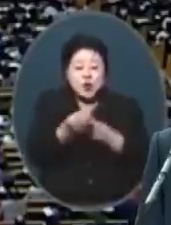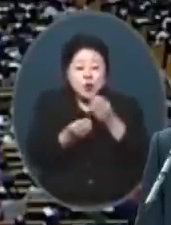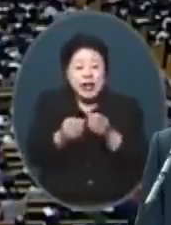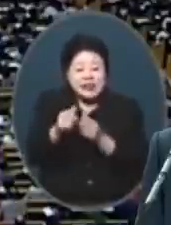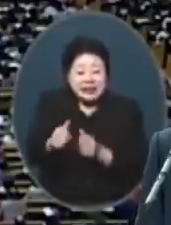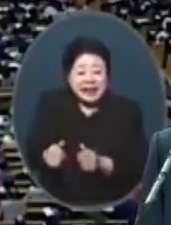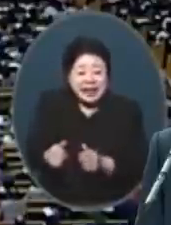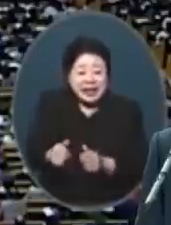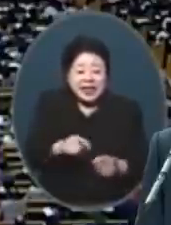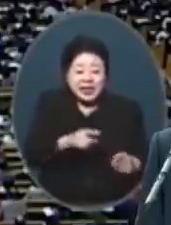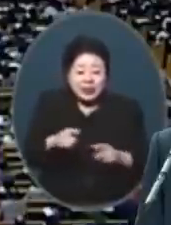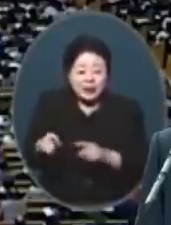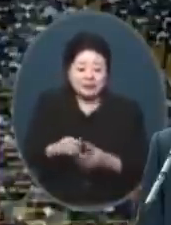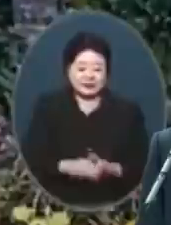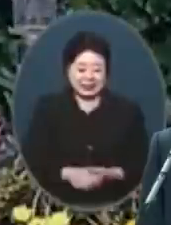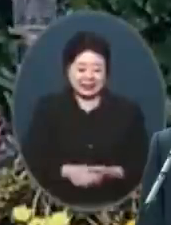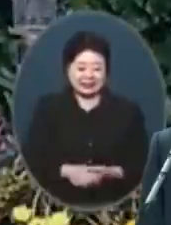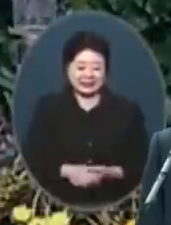이 일을 하시는 것입니다.